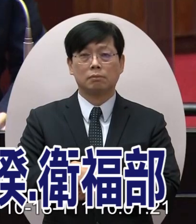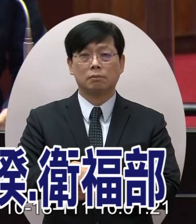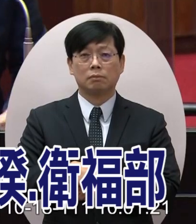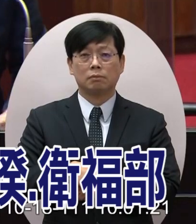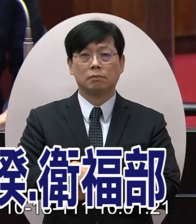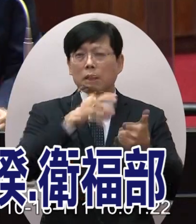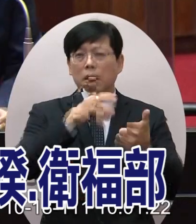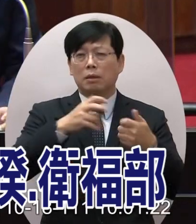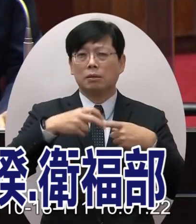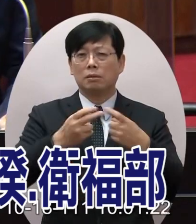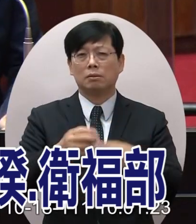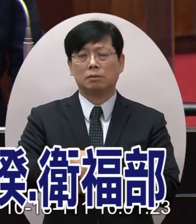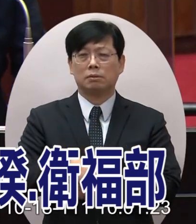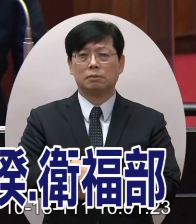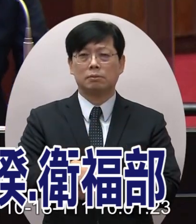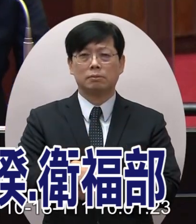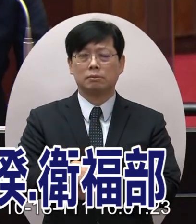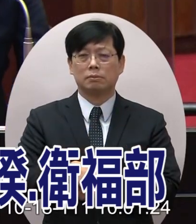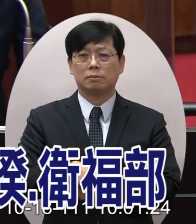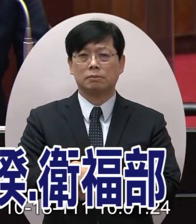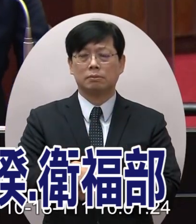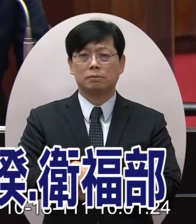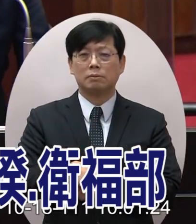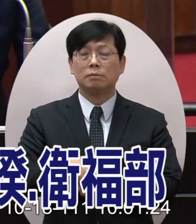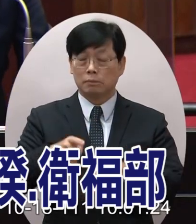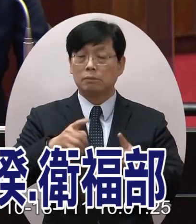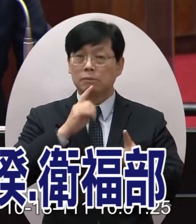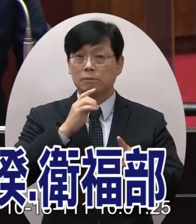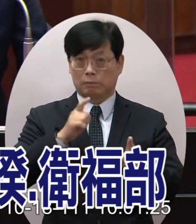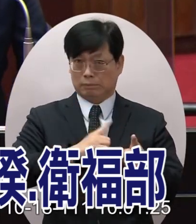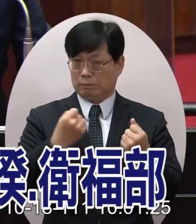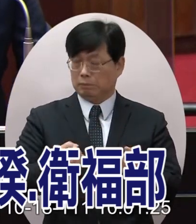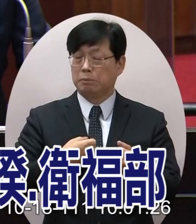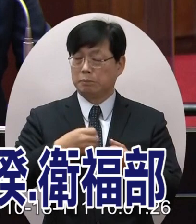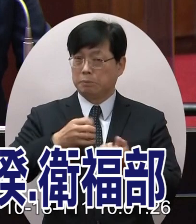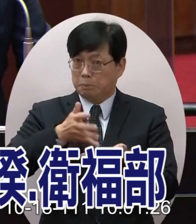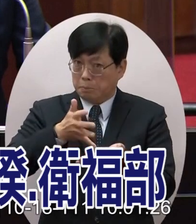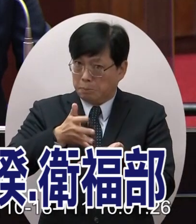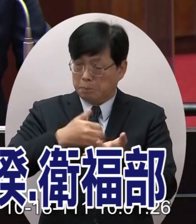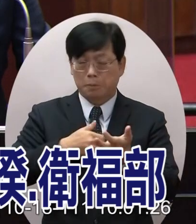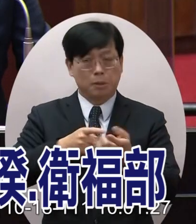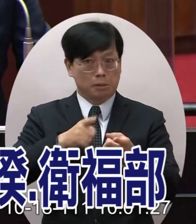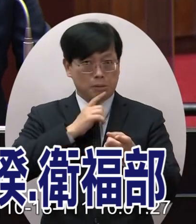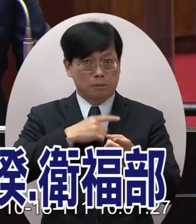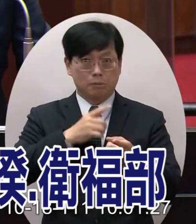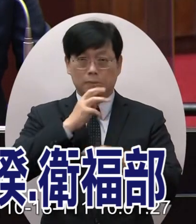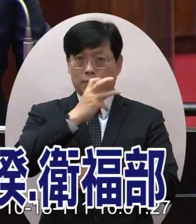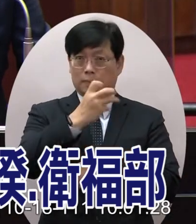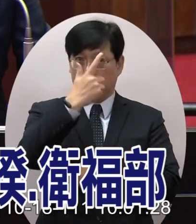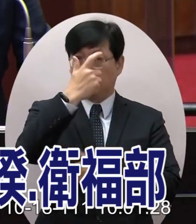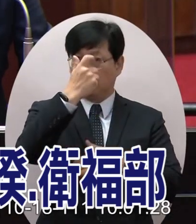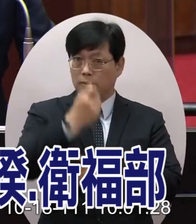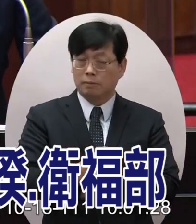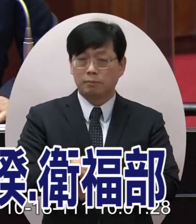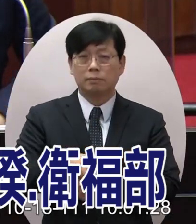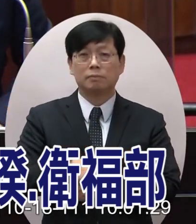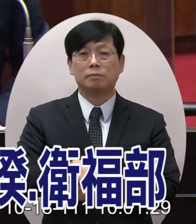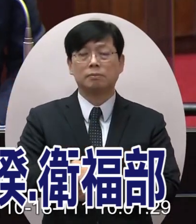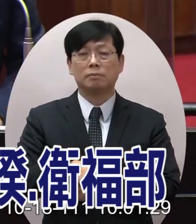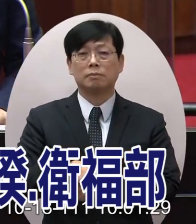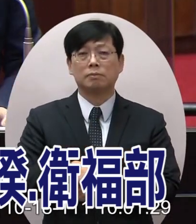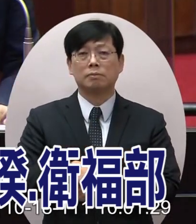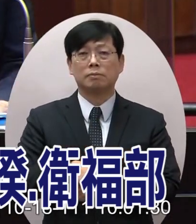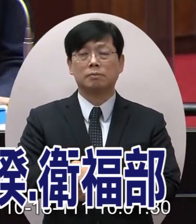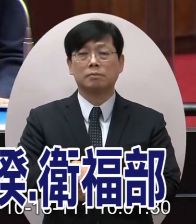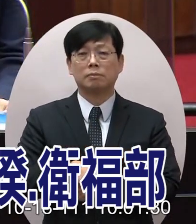不是讲了吗？李秉宜讲了， 不 是，所以他在讲的时候，我们把他这个36亿的部分， 他的专家的角度